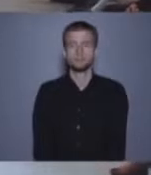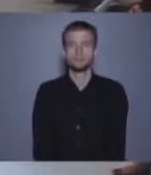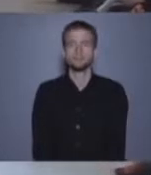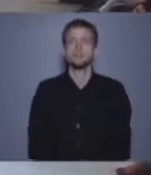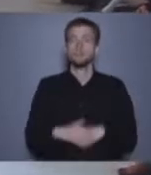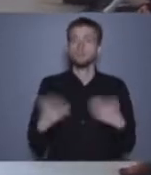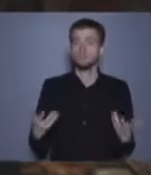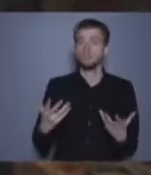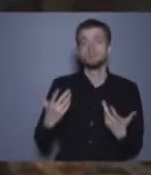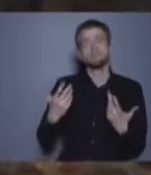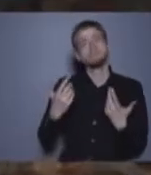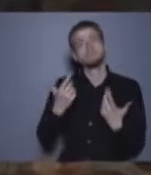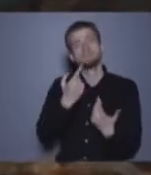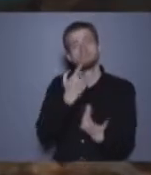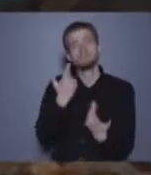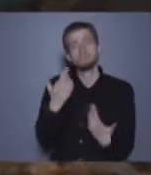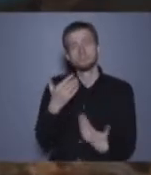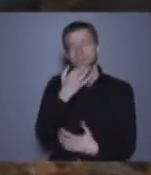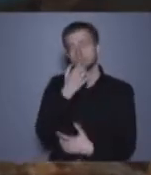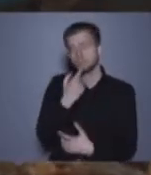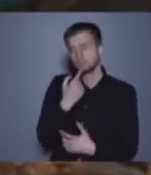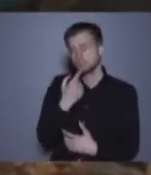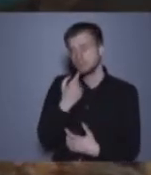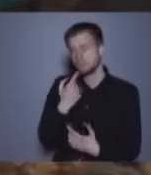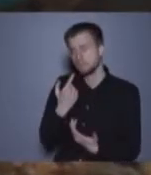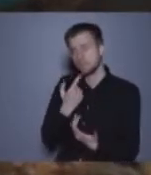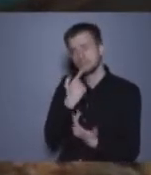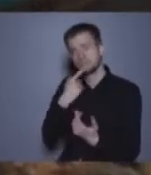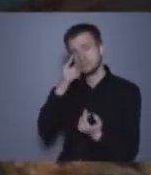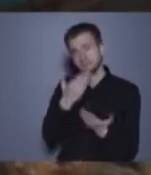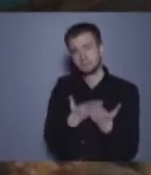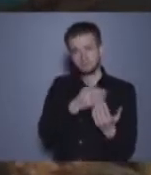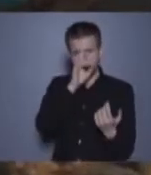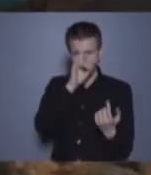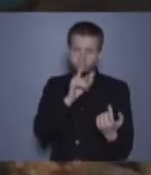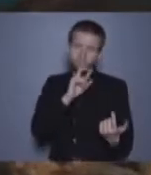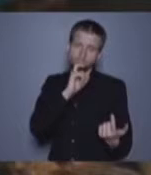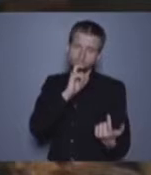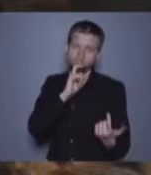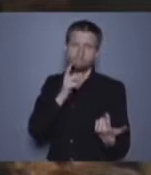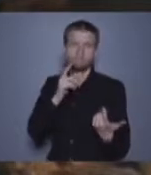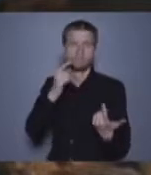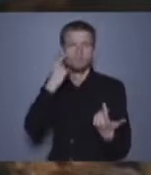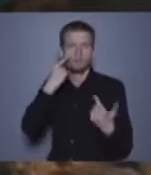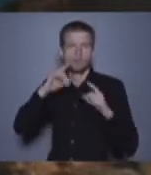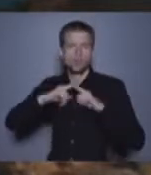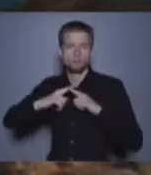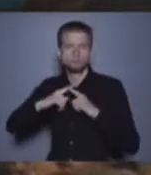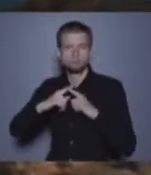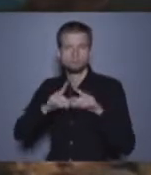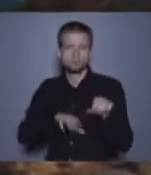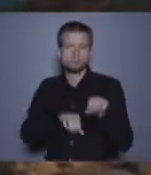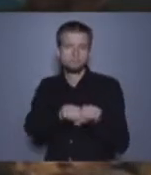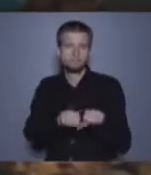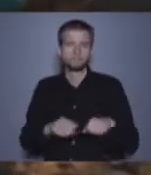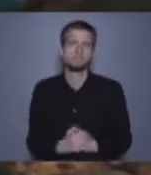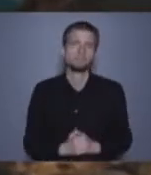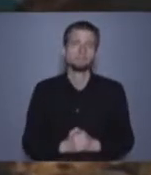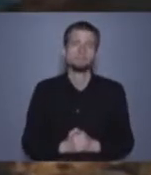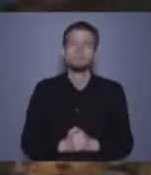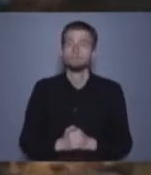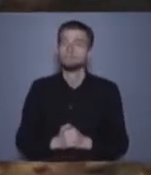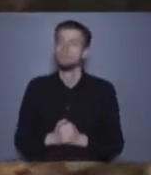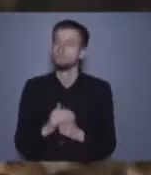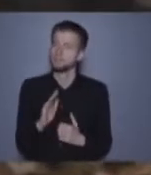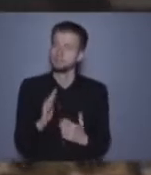Je vous ai parlé de ce point parce que je compte tout à l'heure le rattraper dans mon argumentation. Mais je voudrais